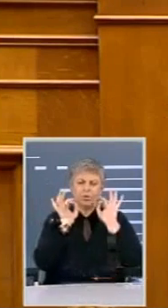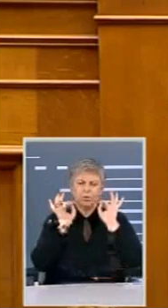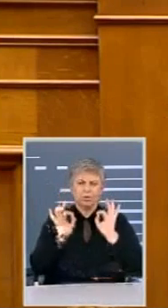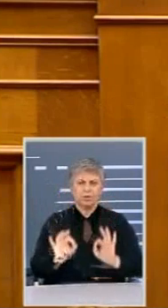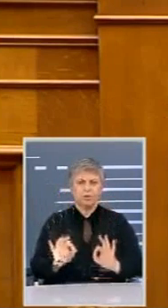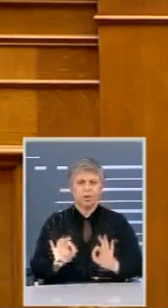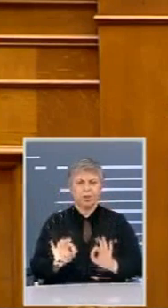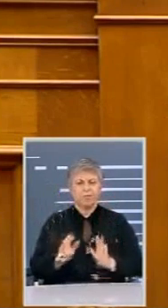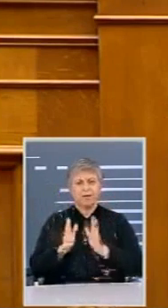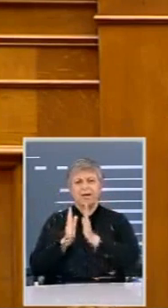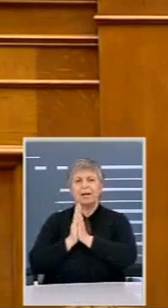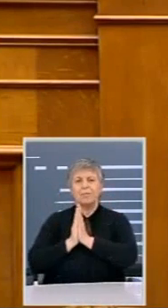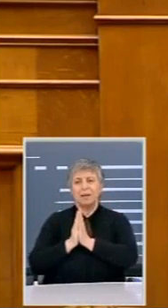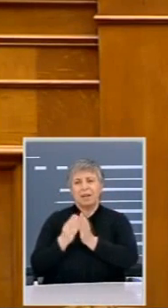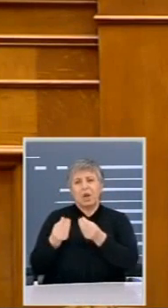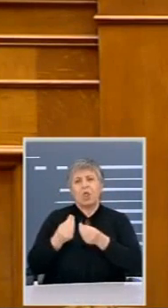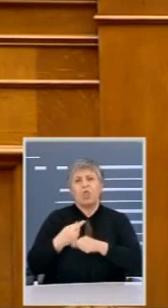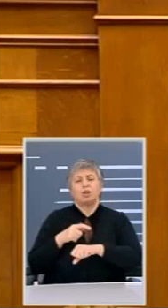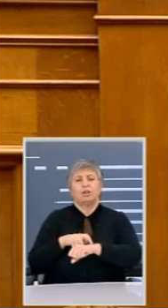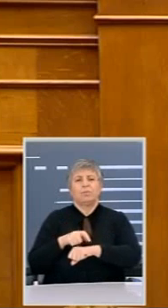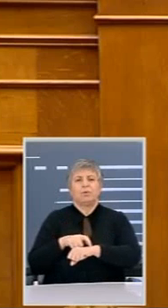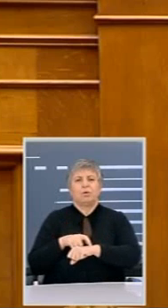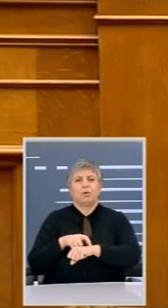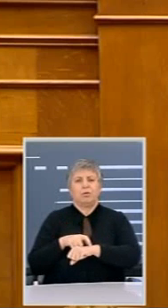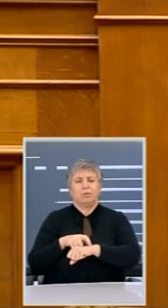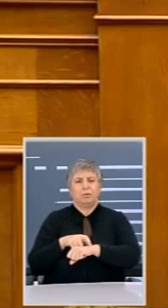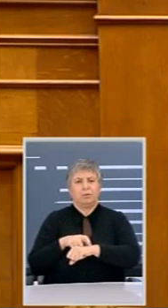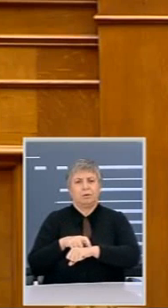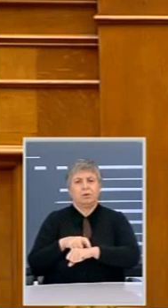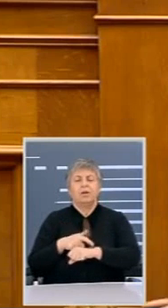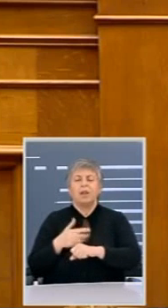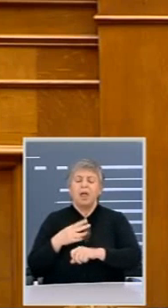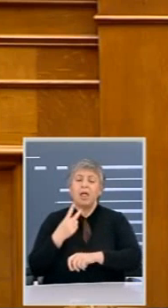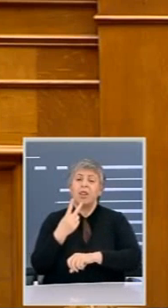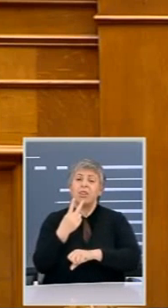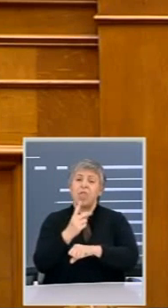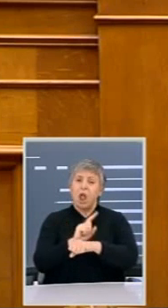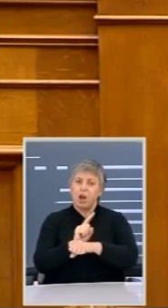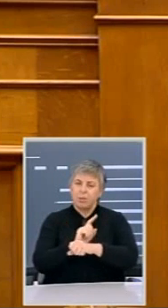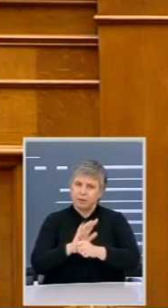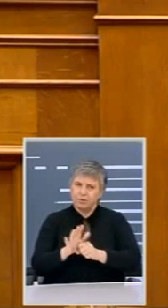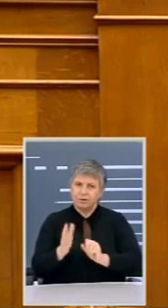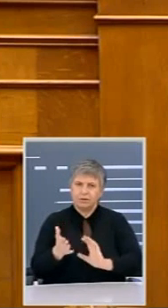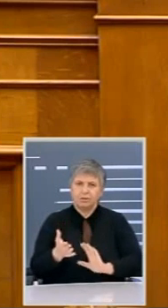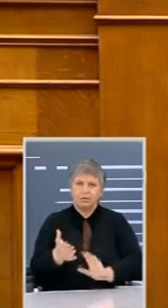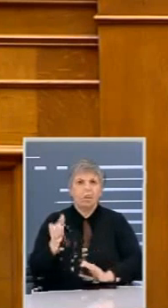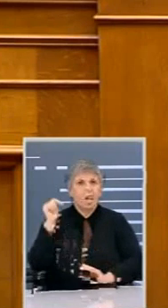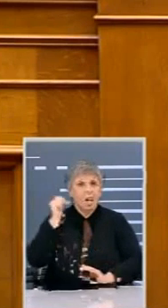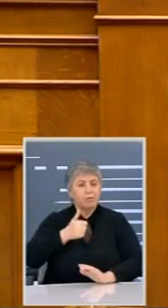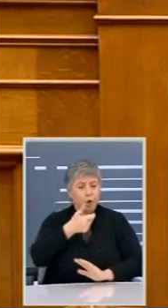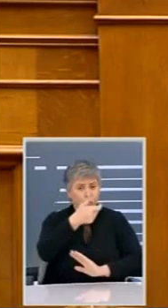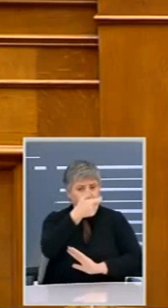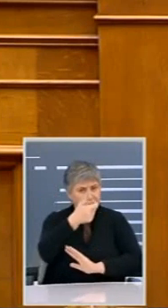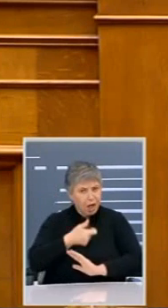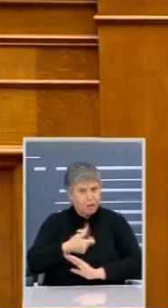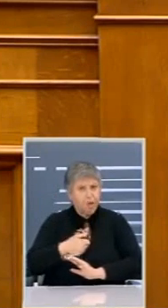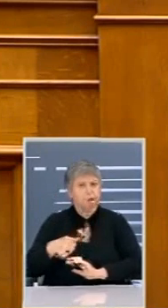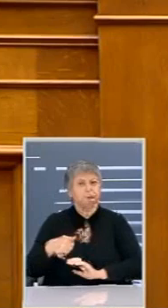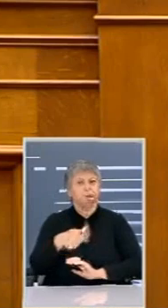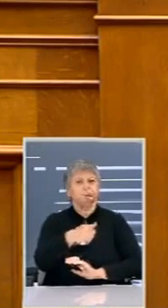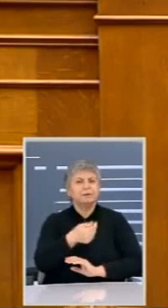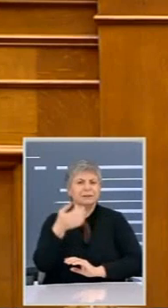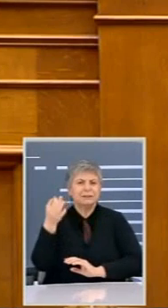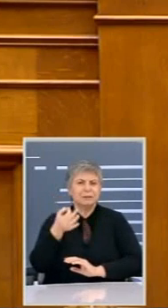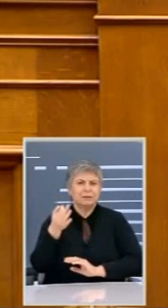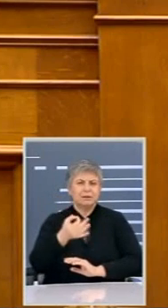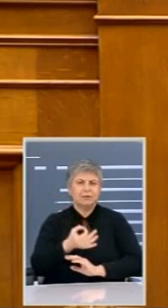ακουστεί πολλά. Πλήρως όχι, εξυπηρετούμενο... τα πολλά, 2 λεπτά έχετε. Ναι, κύριε Πρόεδρε. Ένα πλήρως εξυπηρετούμενο δάνειο και ειδού